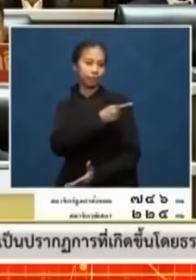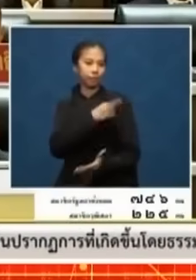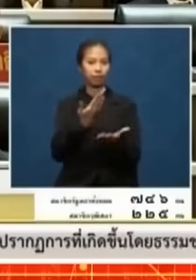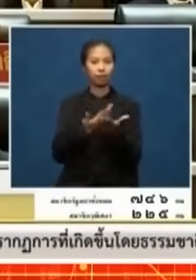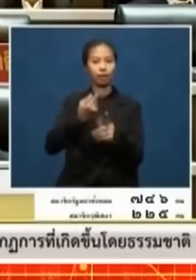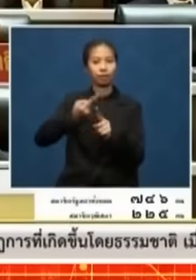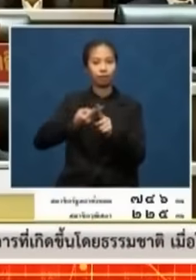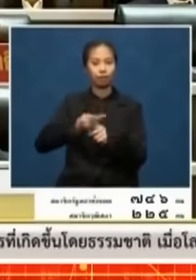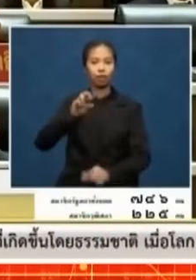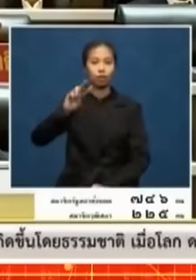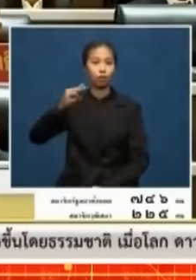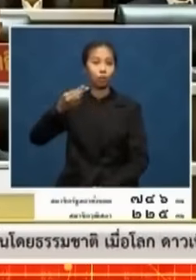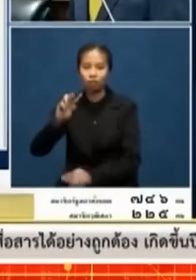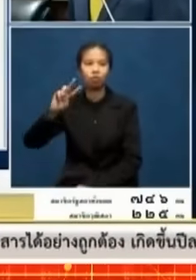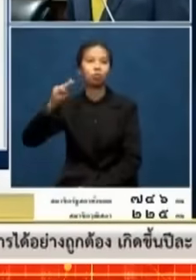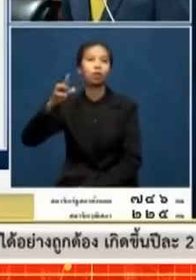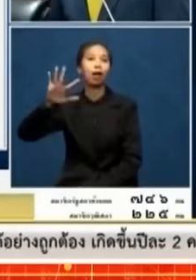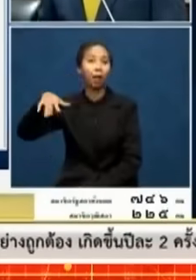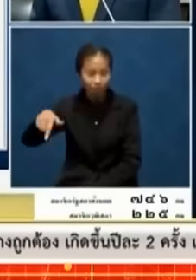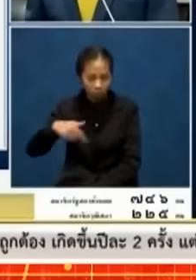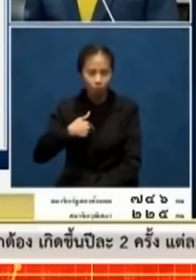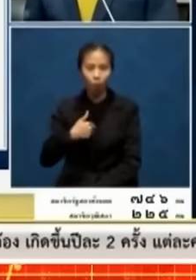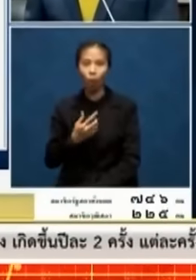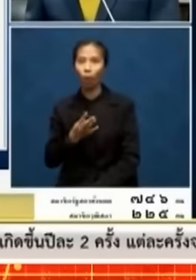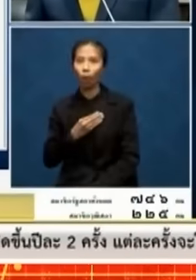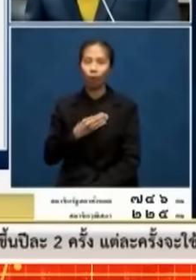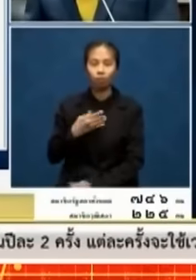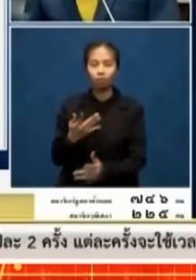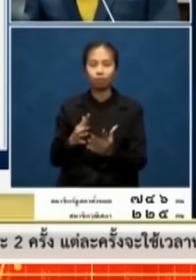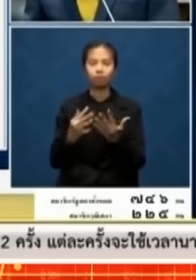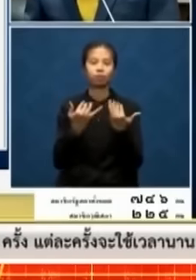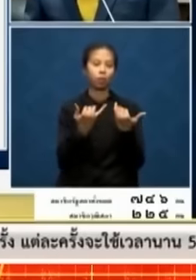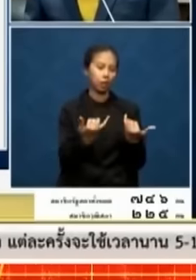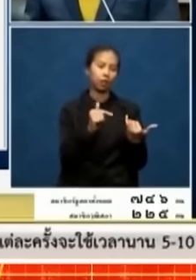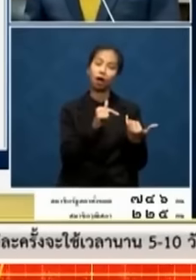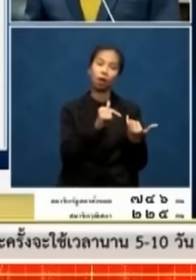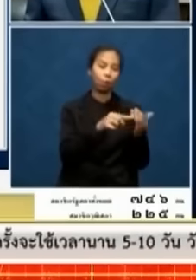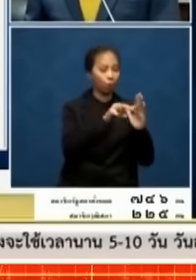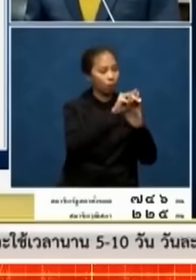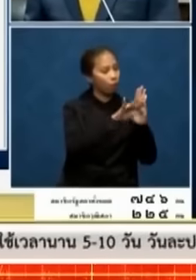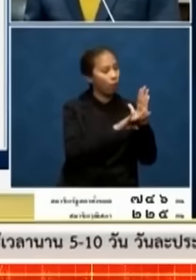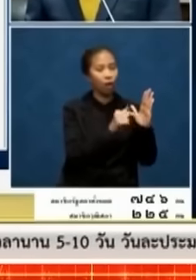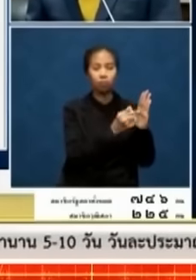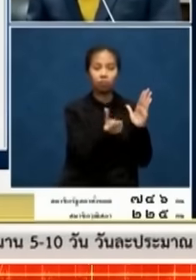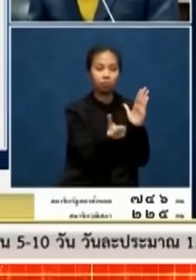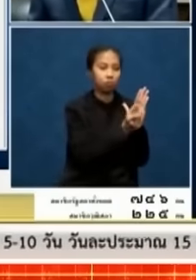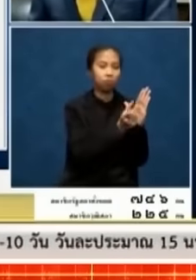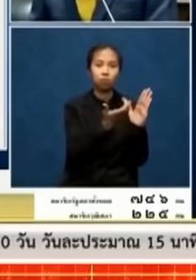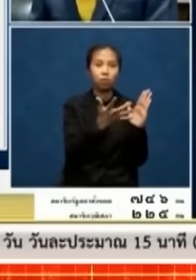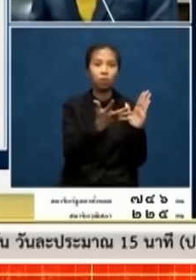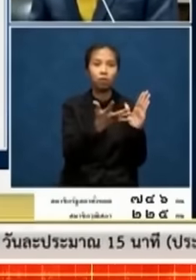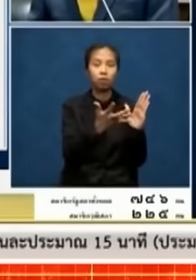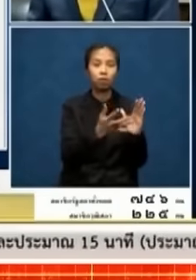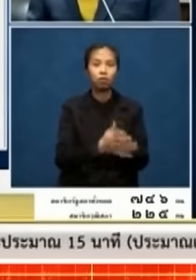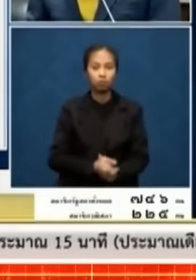25,000 ตอนหาเสียงอึกทึกครึกโครมวันนี้นโยบายนี้หายไปไหนแล้วครับกลายเป็นนโ